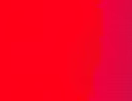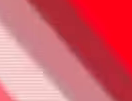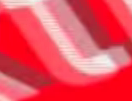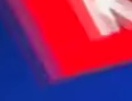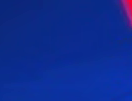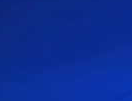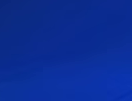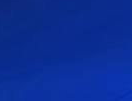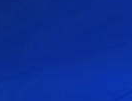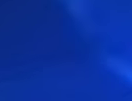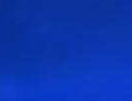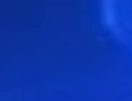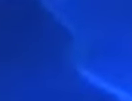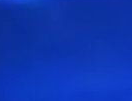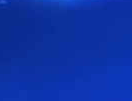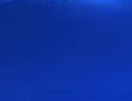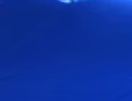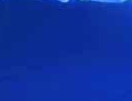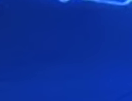This is KTN News.